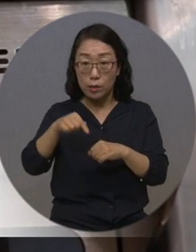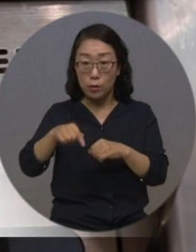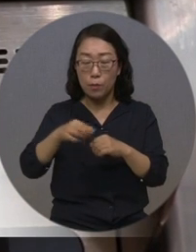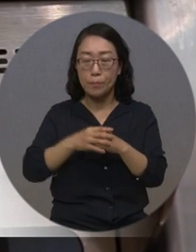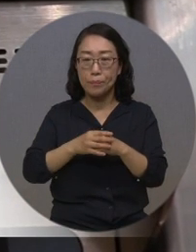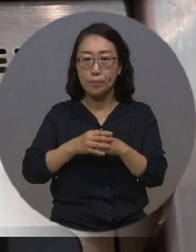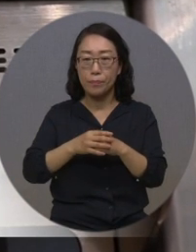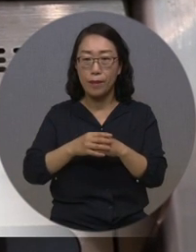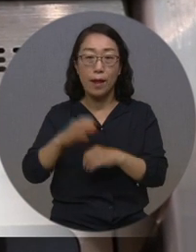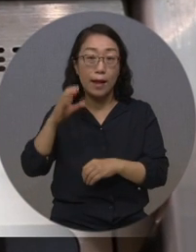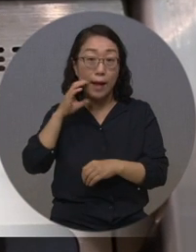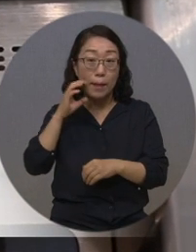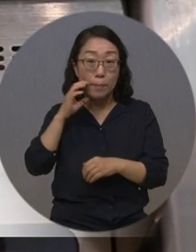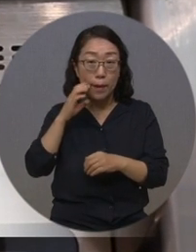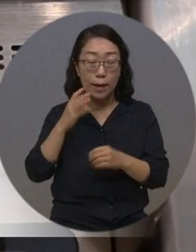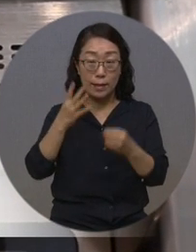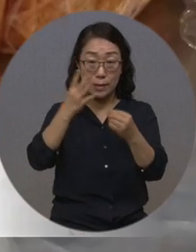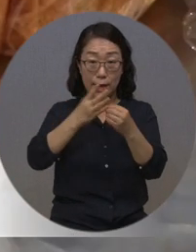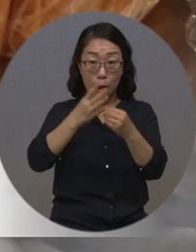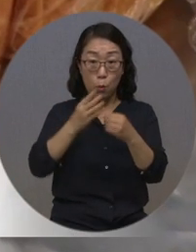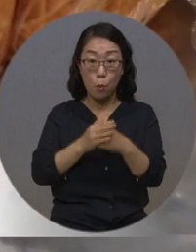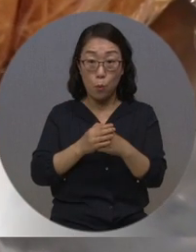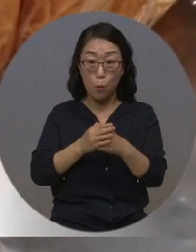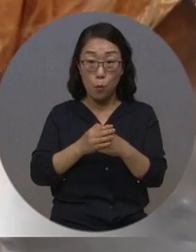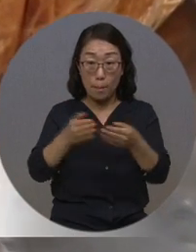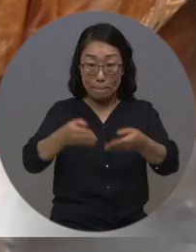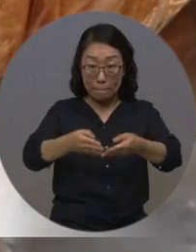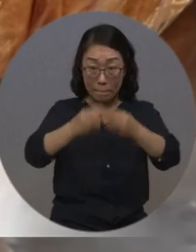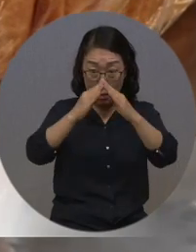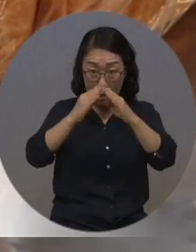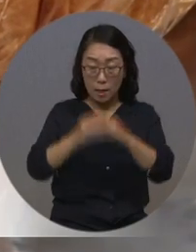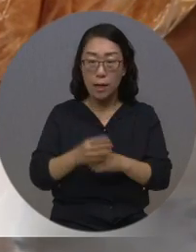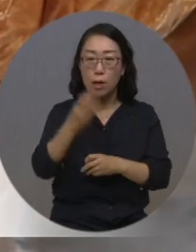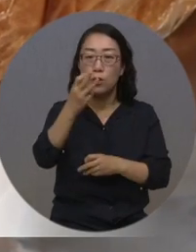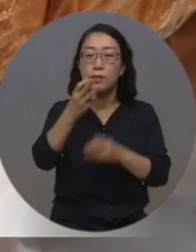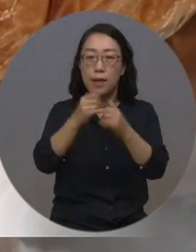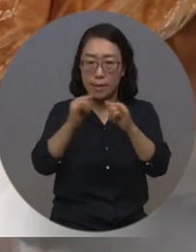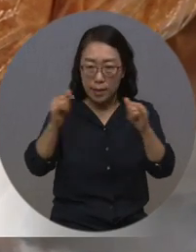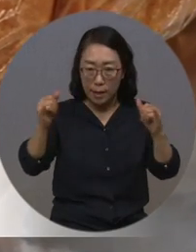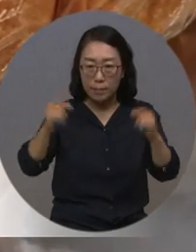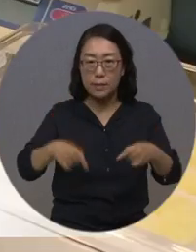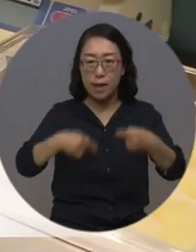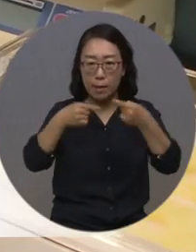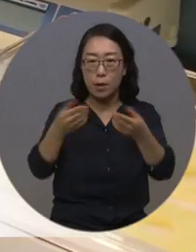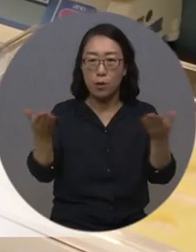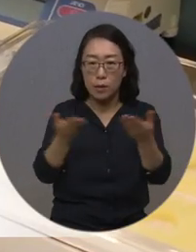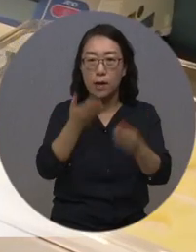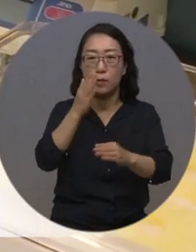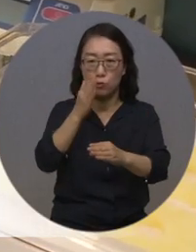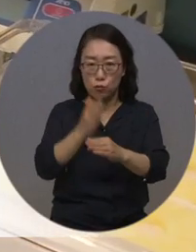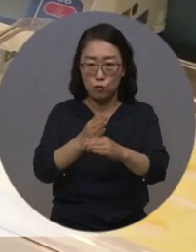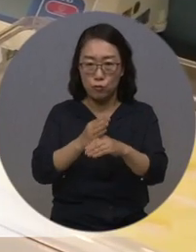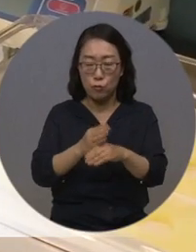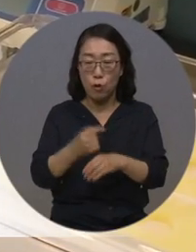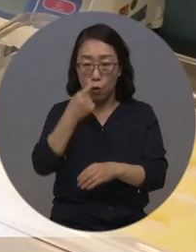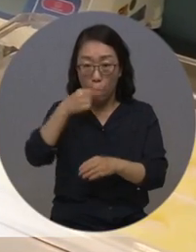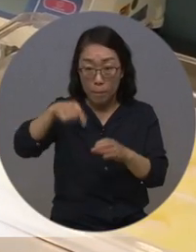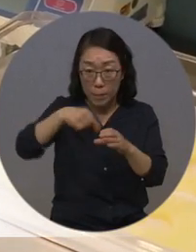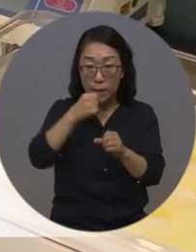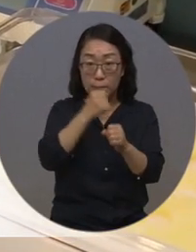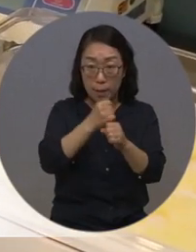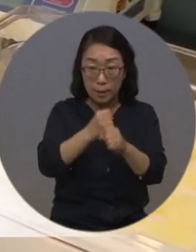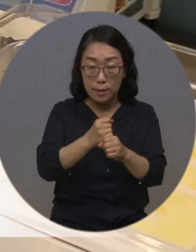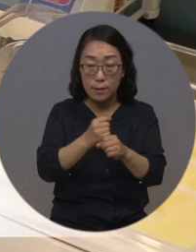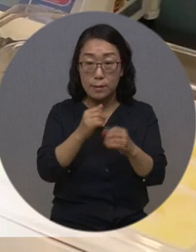저희 카페 4호점은 13명의 어르신들이 참여를 하고 계시는데요. 커피를